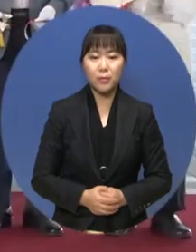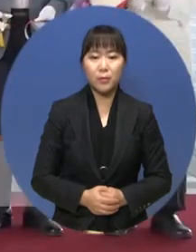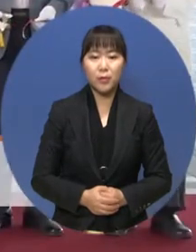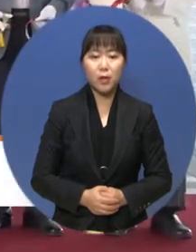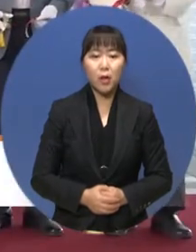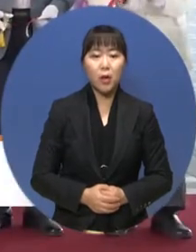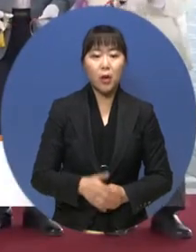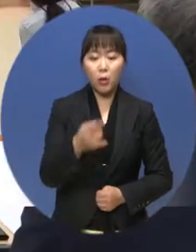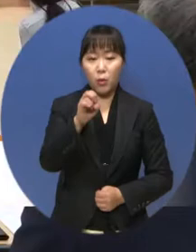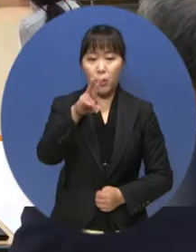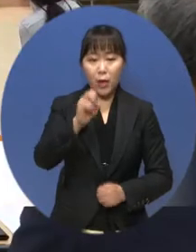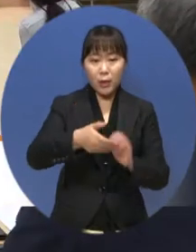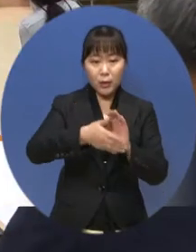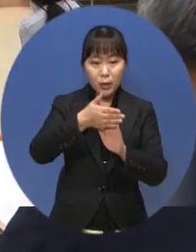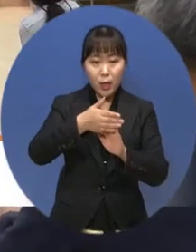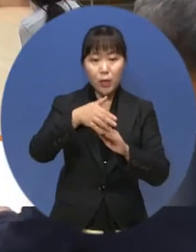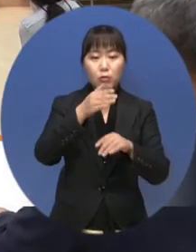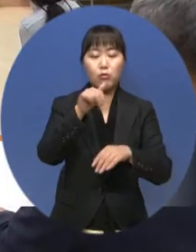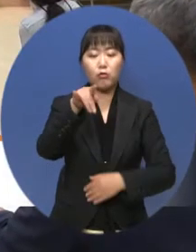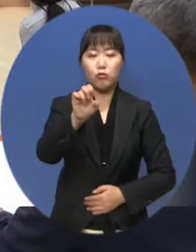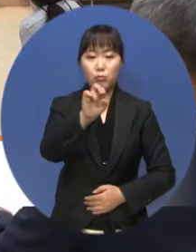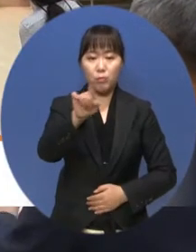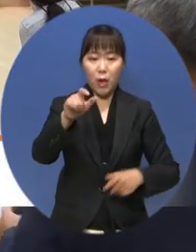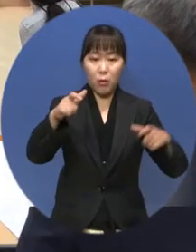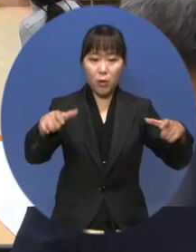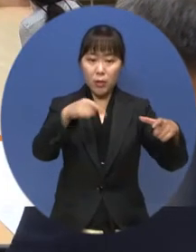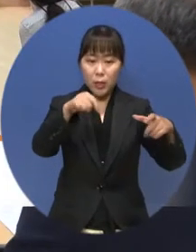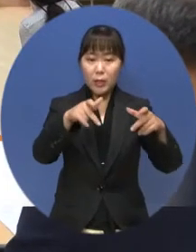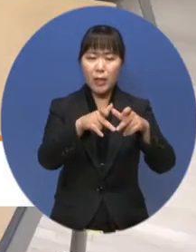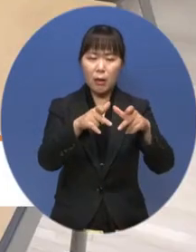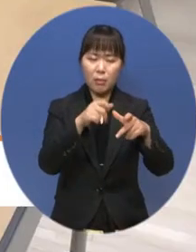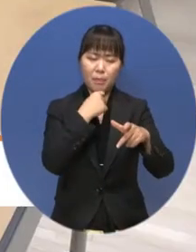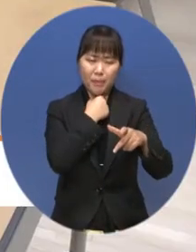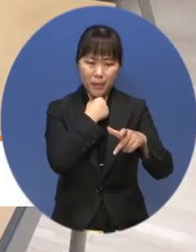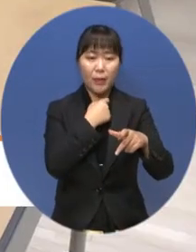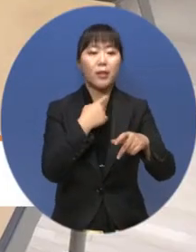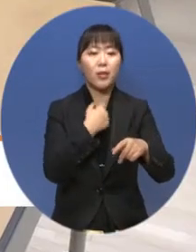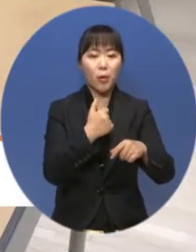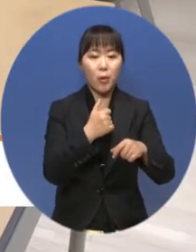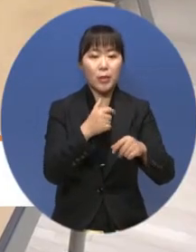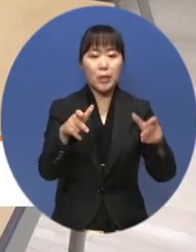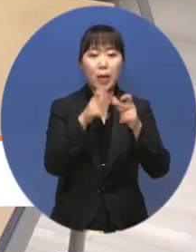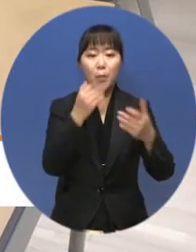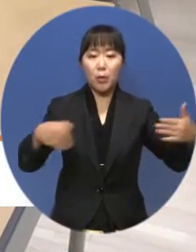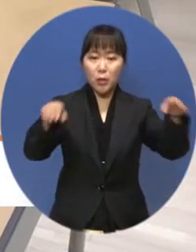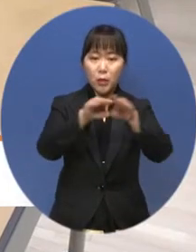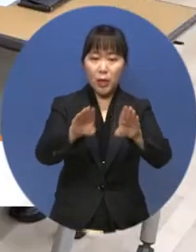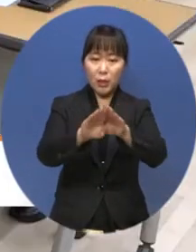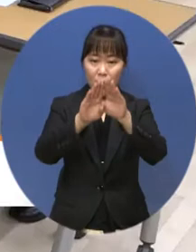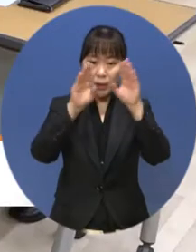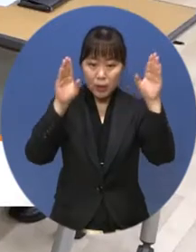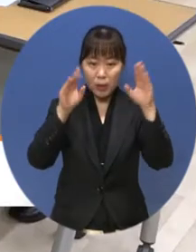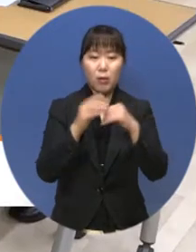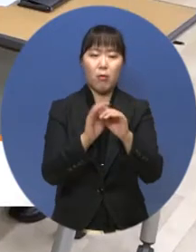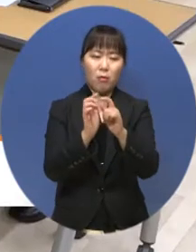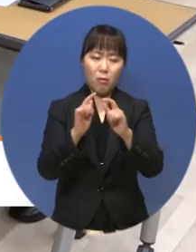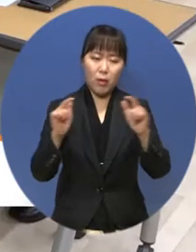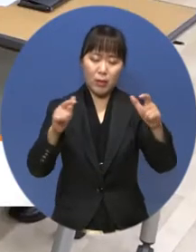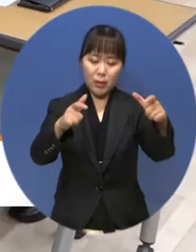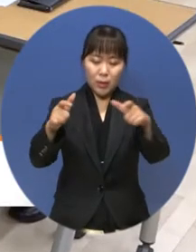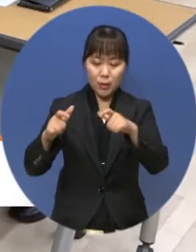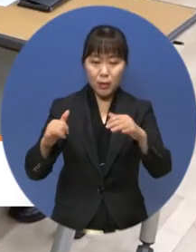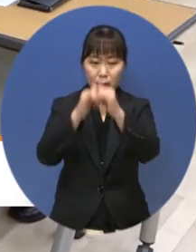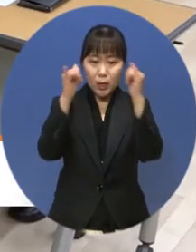광양시가 중마권역 장애인들의 오랜 염원이었던 중마 장애인 복지관 개관식을 갖고 다양한